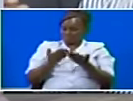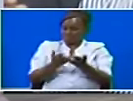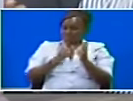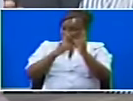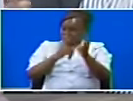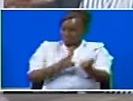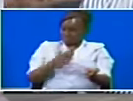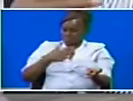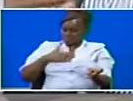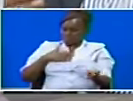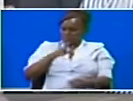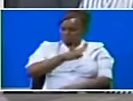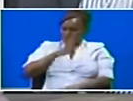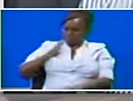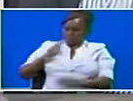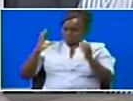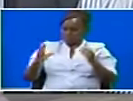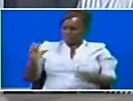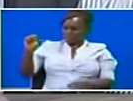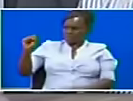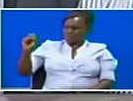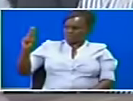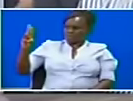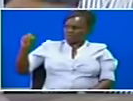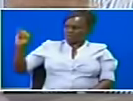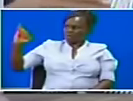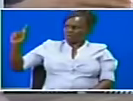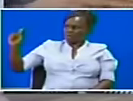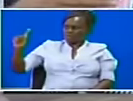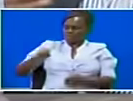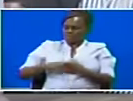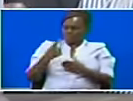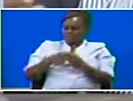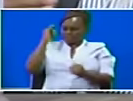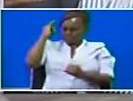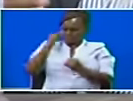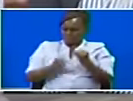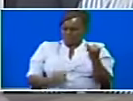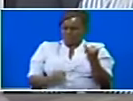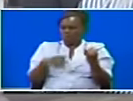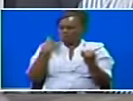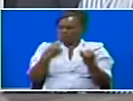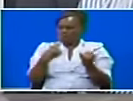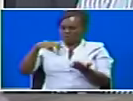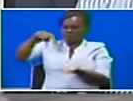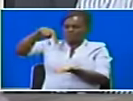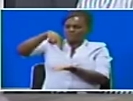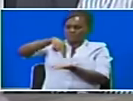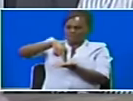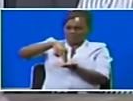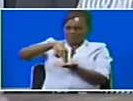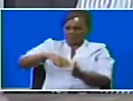yetu kwa kamati kuu ambayo ni summit, ndipo tuende hatua ya mwisho nani atakuwa mtetezi.